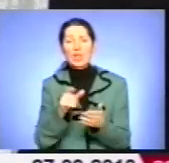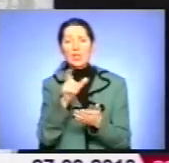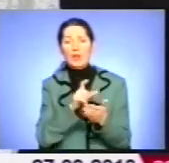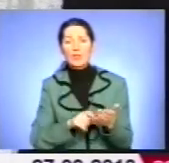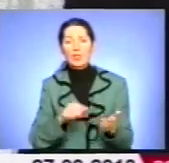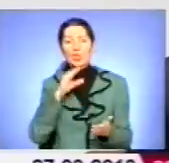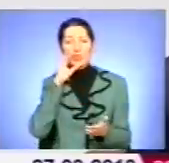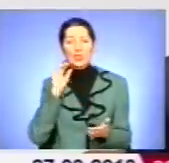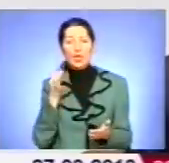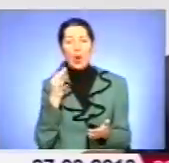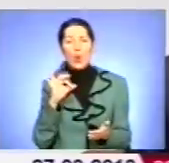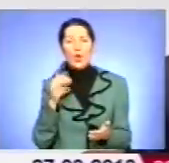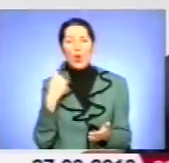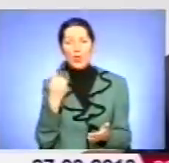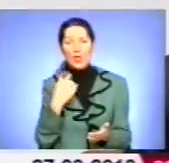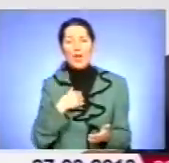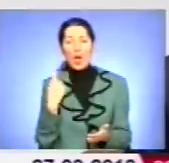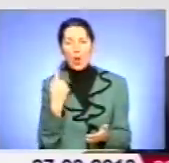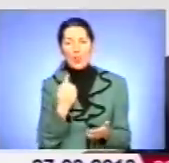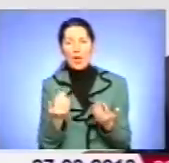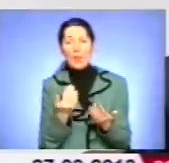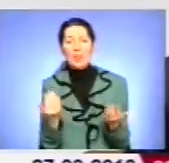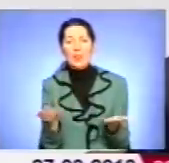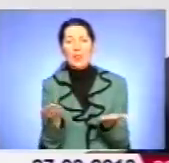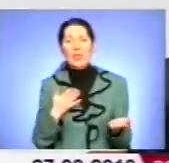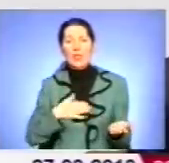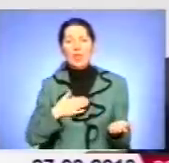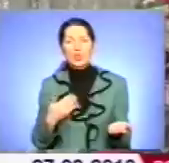одна», «Нащо мені чорні брови» і «Така її доля».